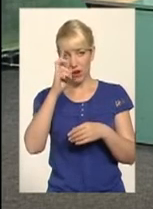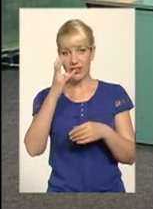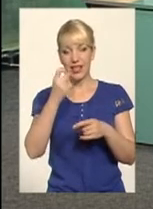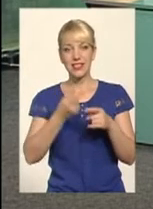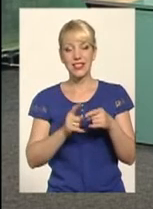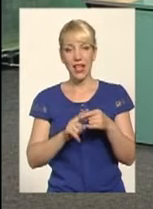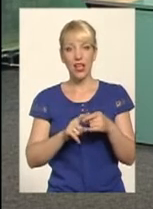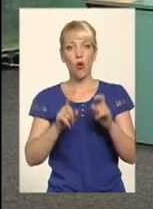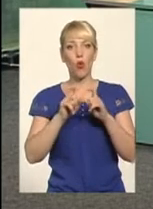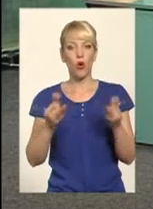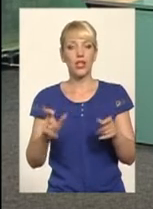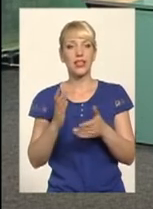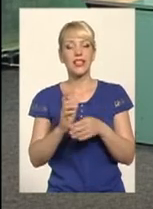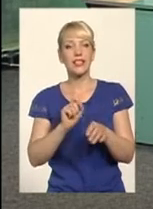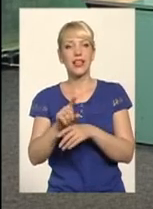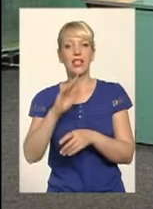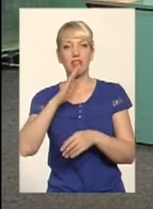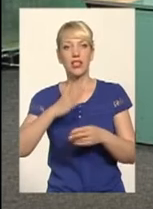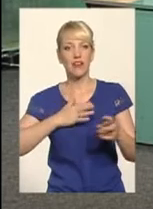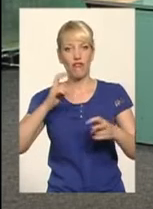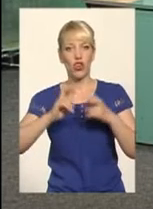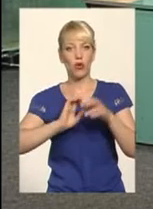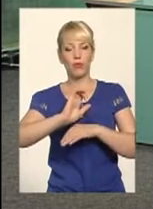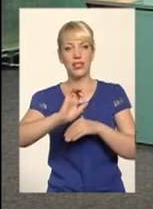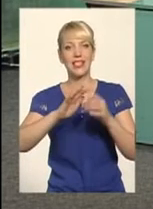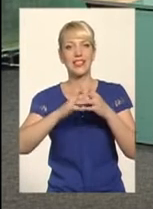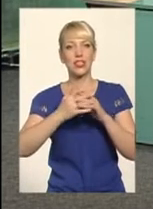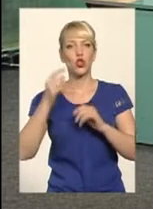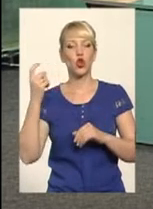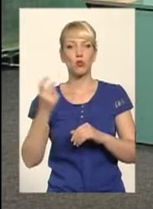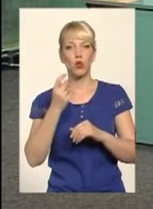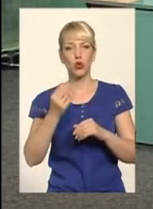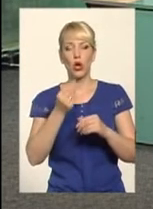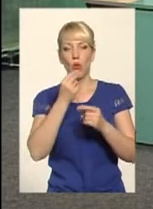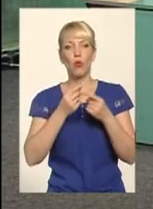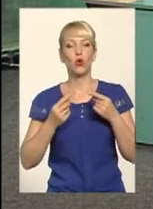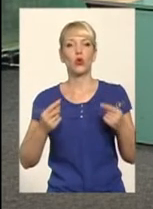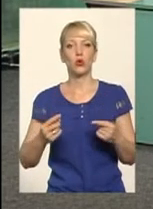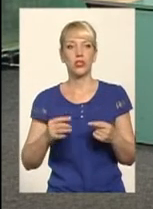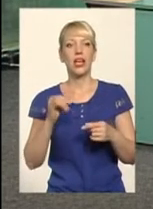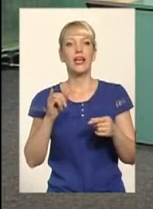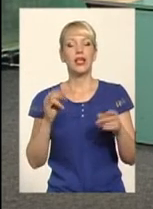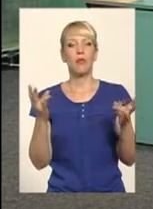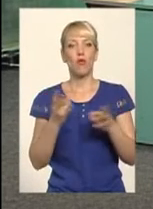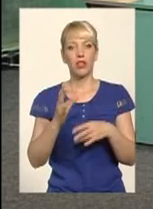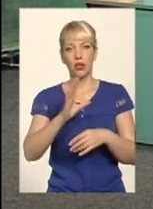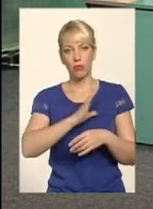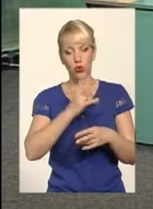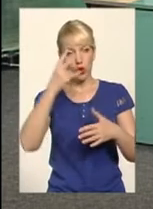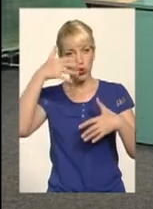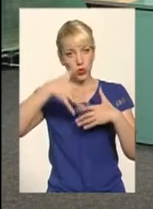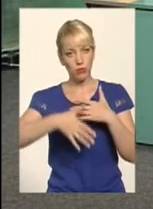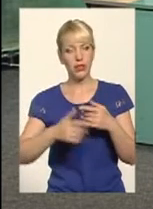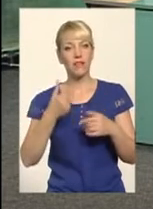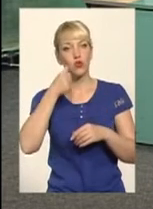є задачі наші виробництва, виробництва сільськогосподарської продукції стосовно аграріїв. І має бути тут розуміння. От